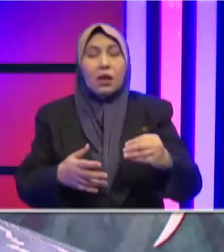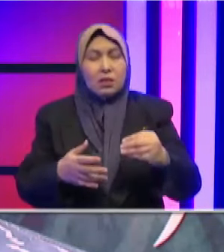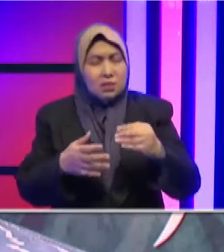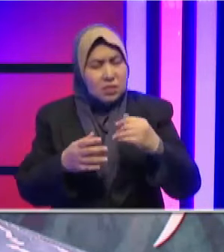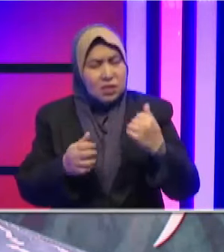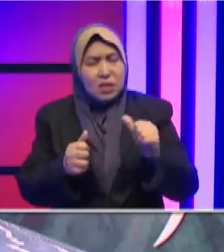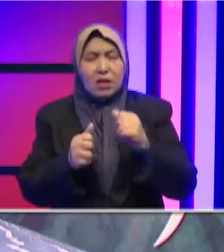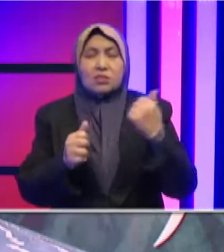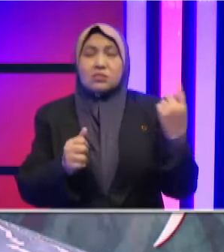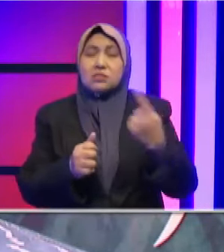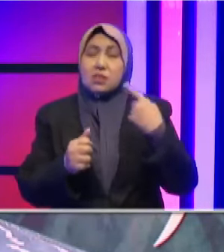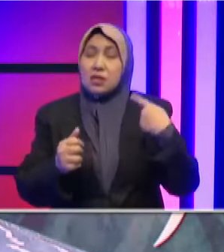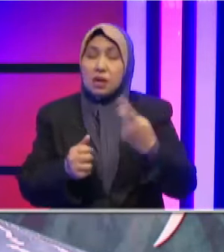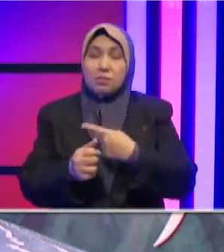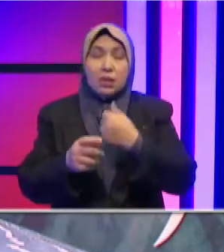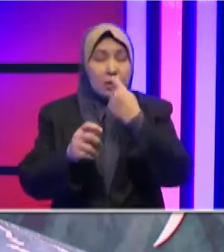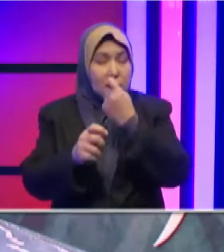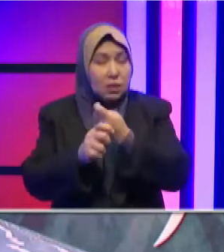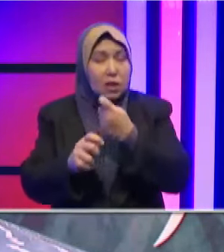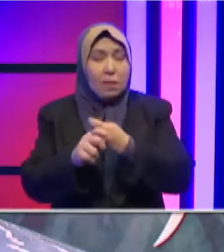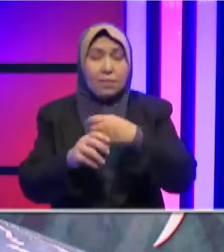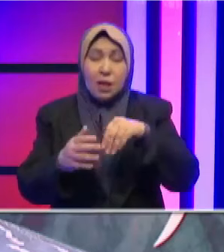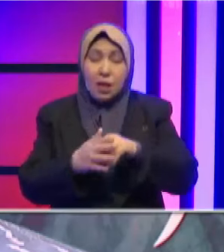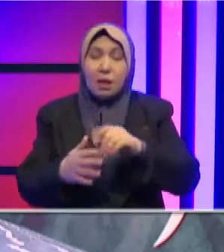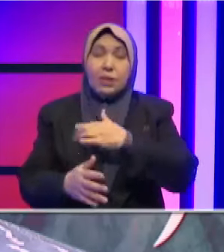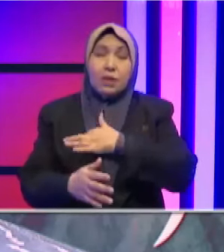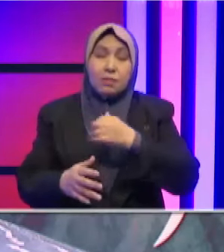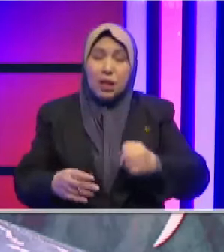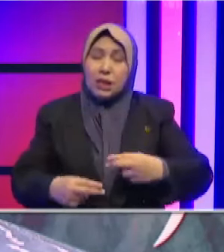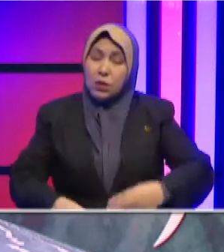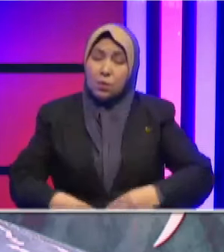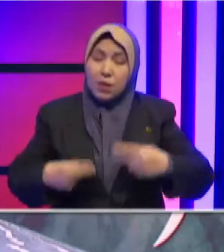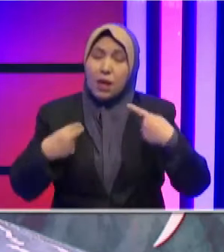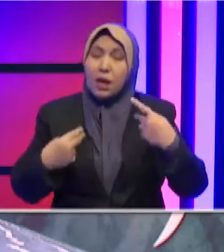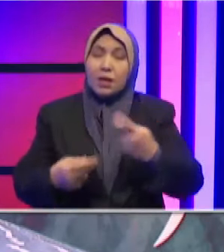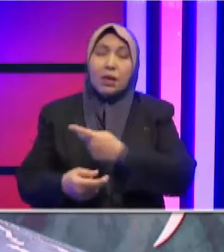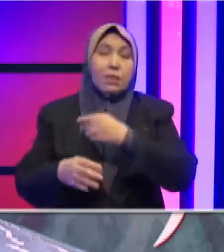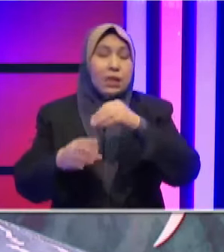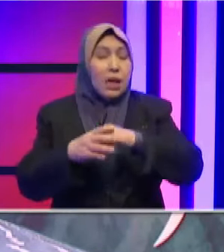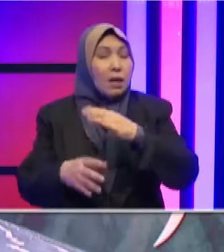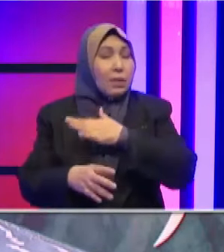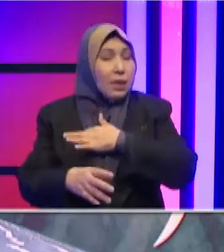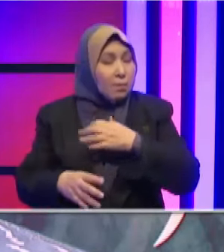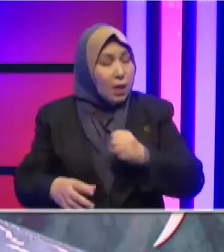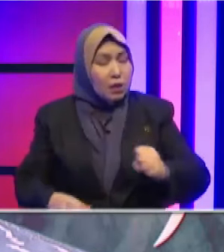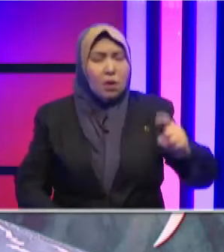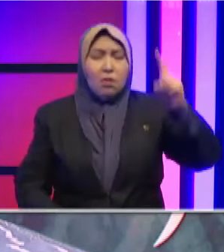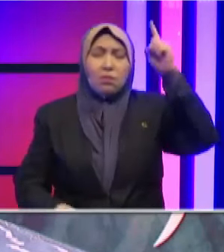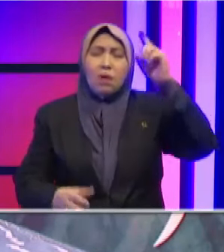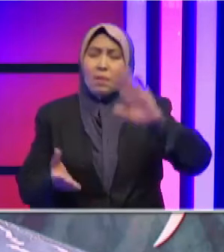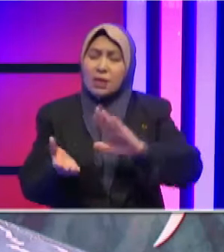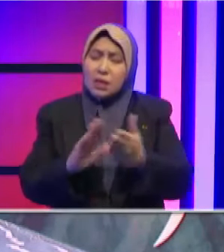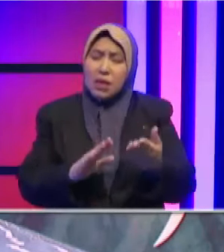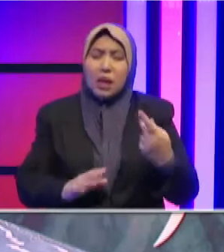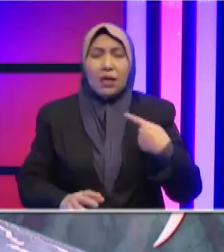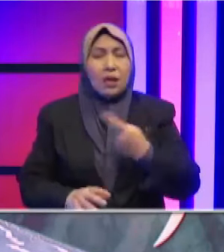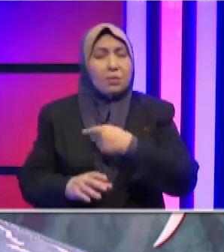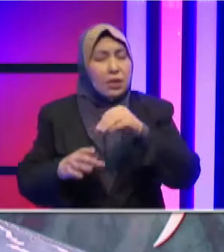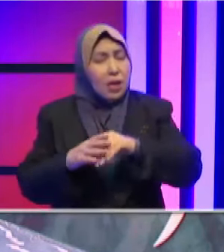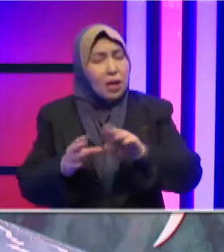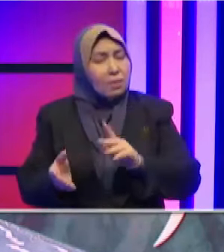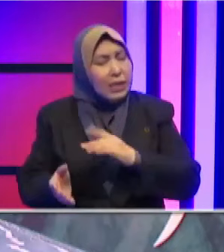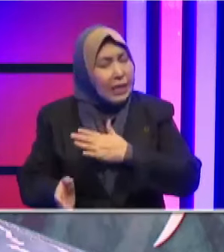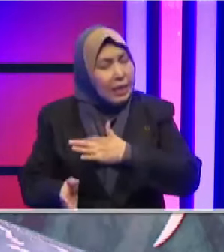Iman allahummaj'alna Min ahlil iman ya Allah hidupkanlah kami dalam keimanan ya Allah ya Allah Matikanlah kami dalam